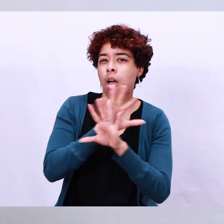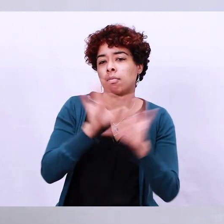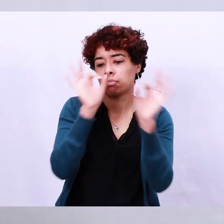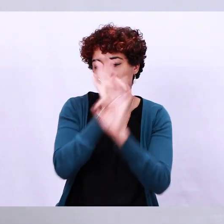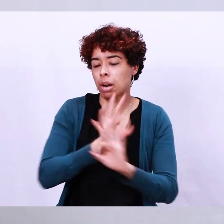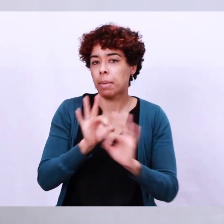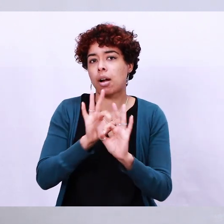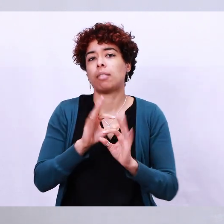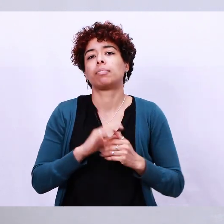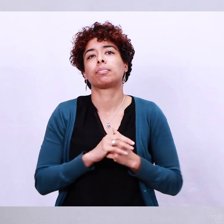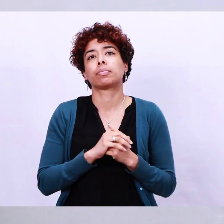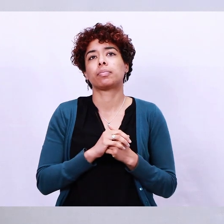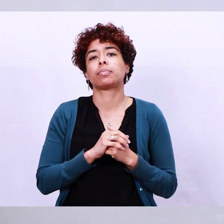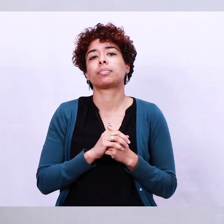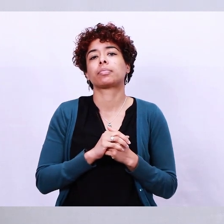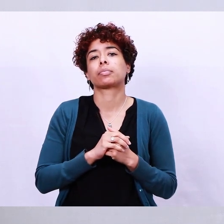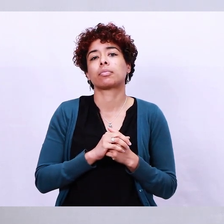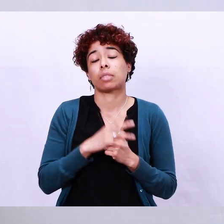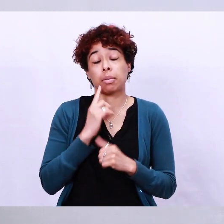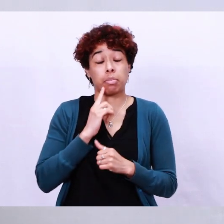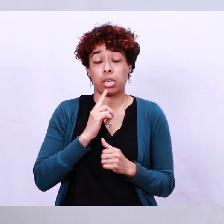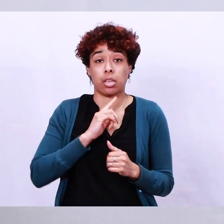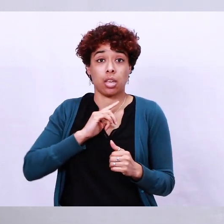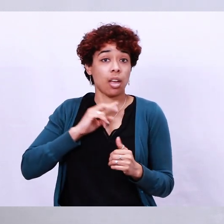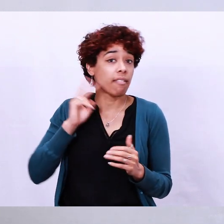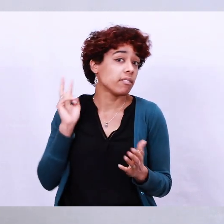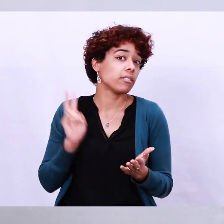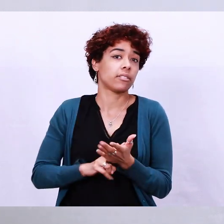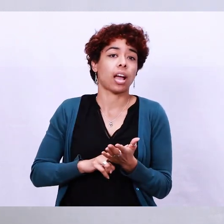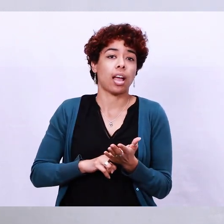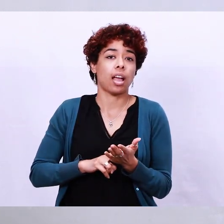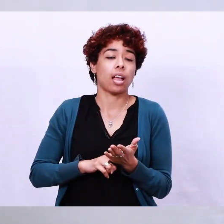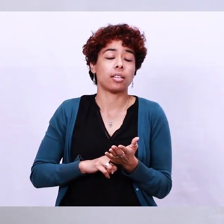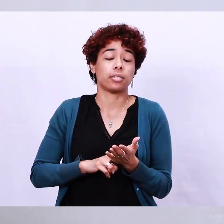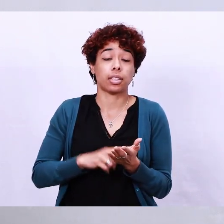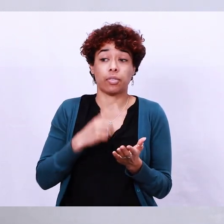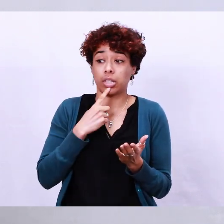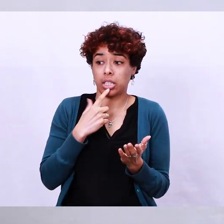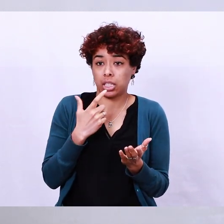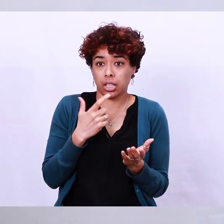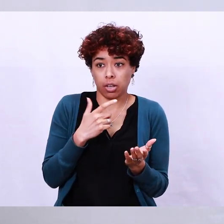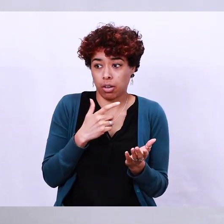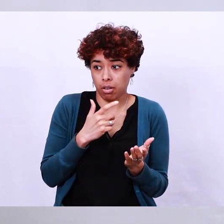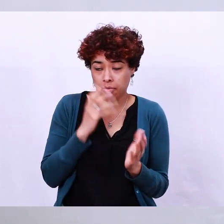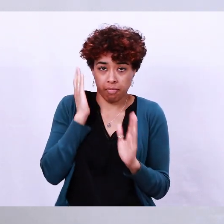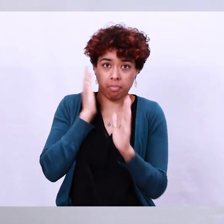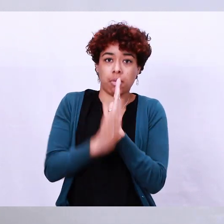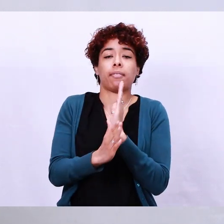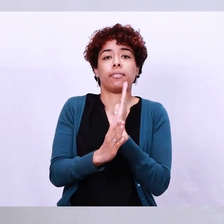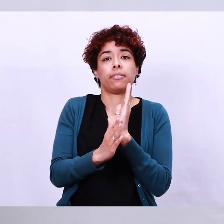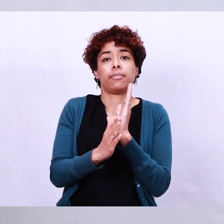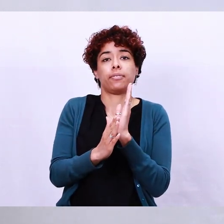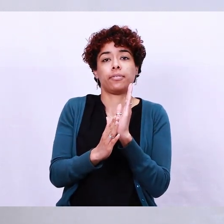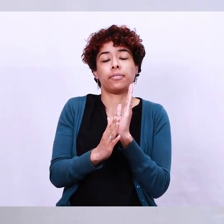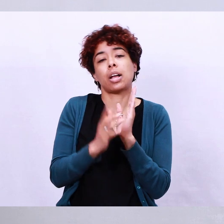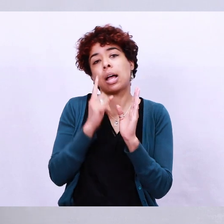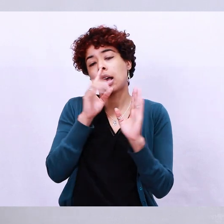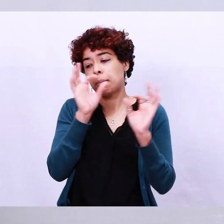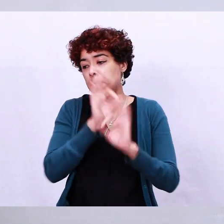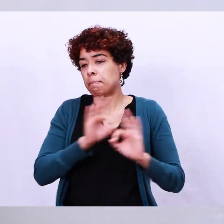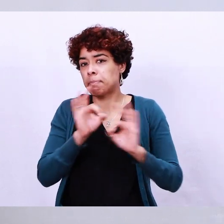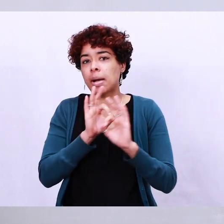Donc la sincérité, c'est quelque chose qui est de connotation de véritable. C'est vrai. Il n'y a pas